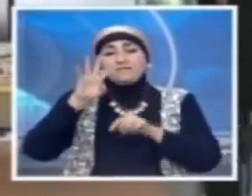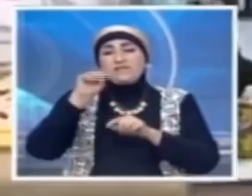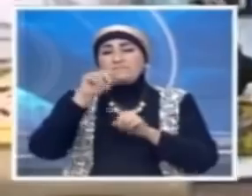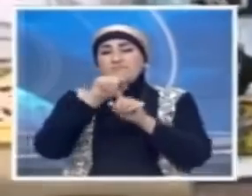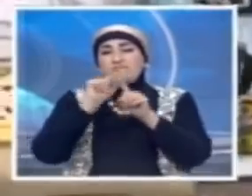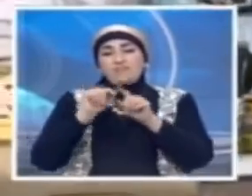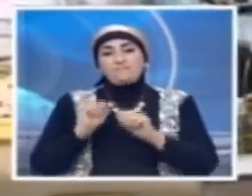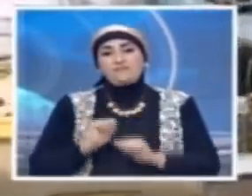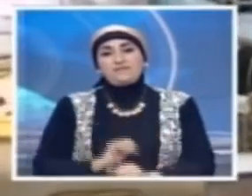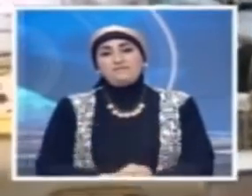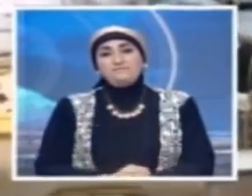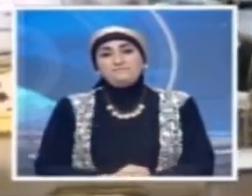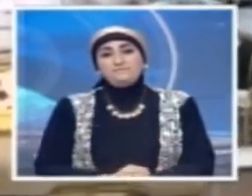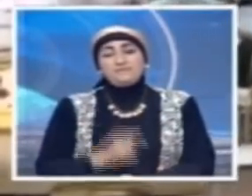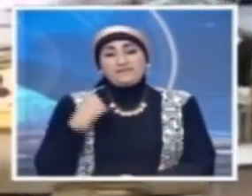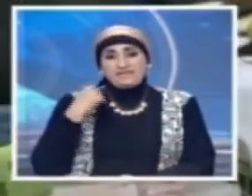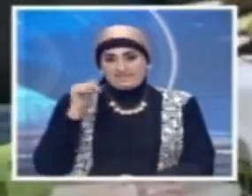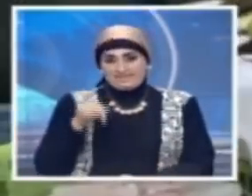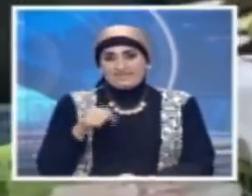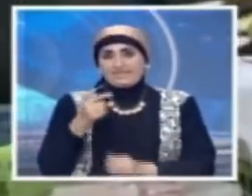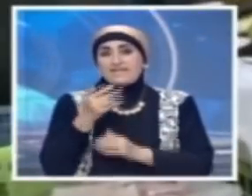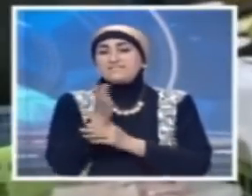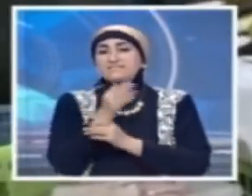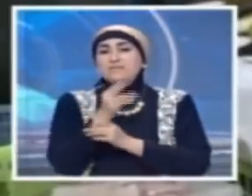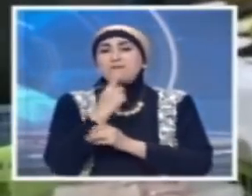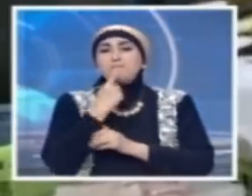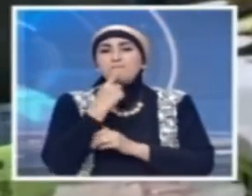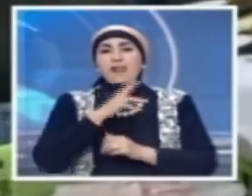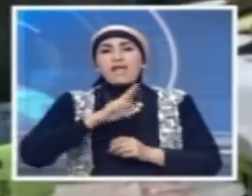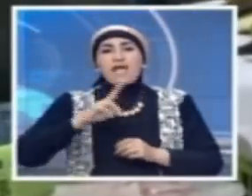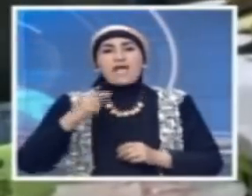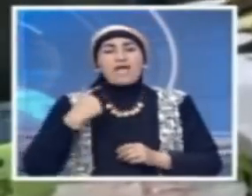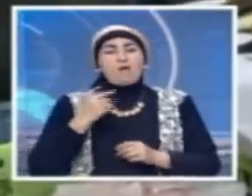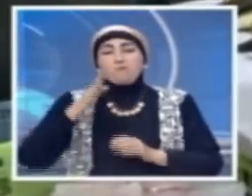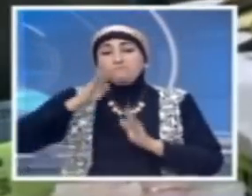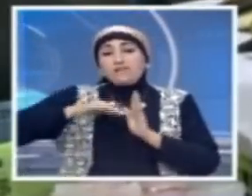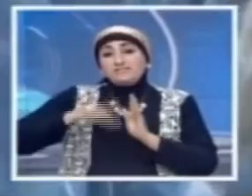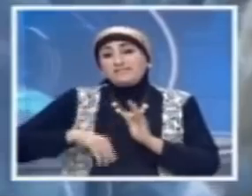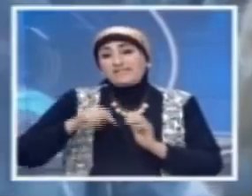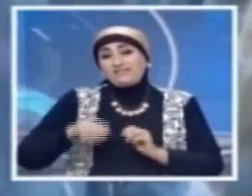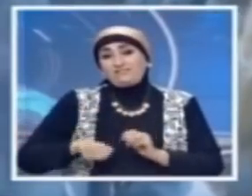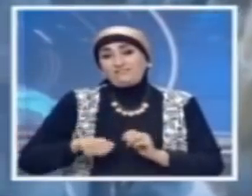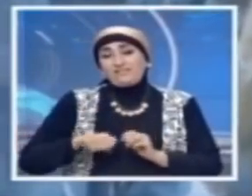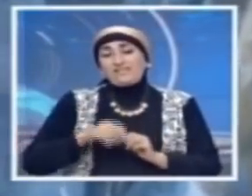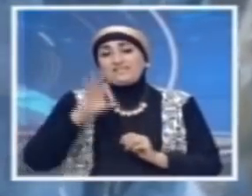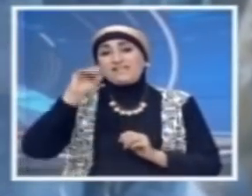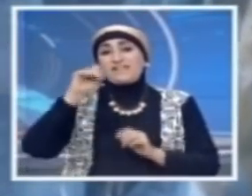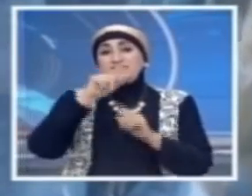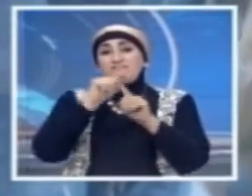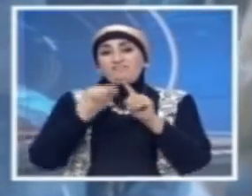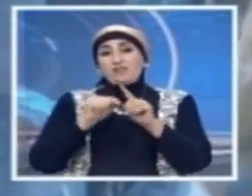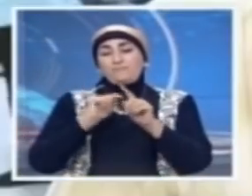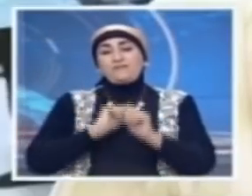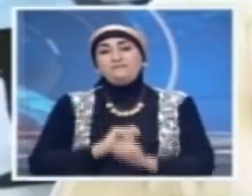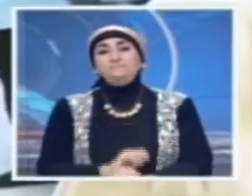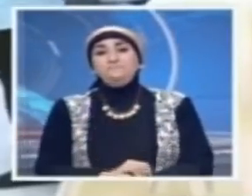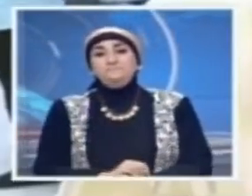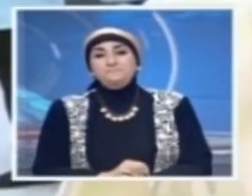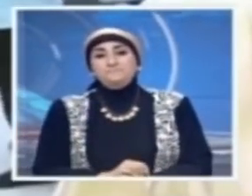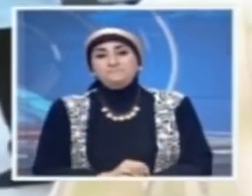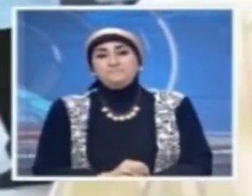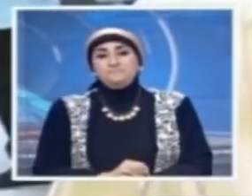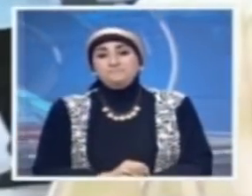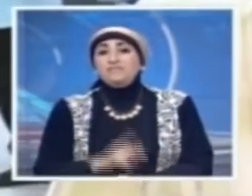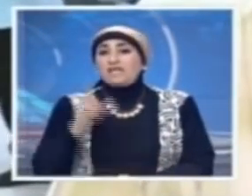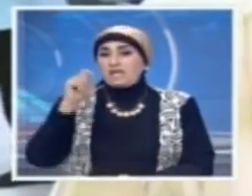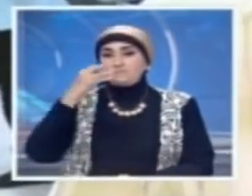40%. هنا أيضا تباع الأسماك المملحة للمواطن بتخفيضات كبيرة تصل في البعض منها إلى 30%. هو الرينج عندي ب